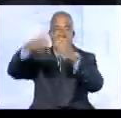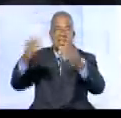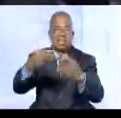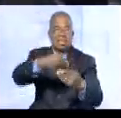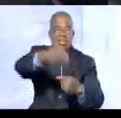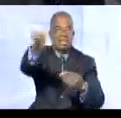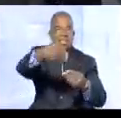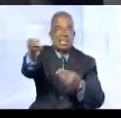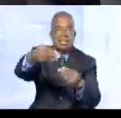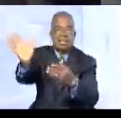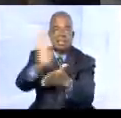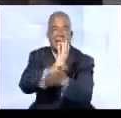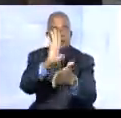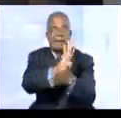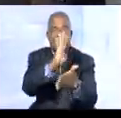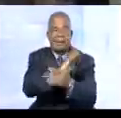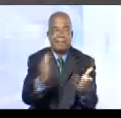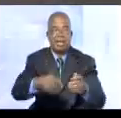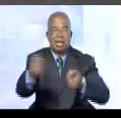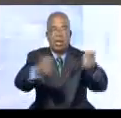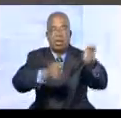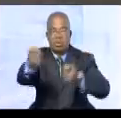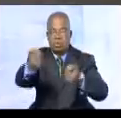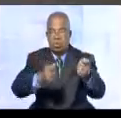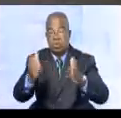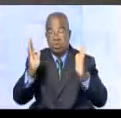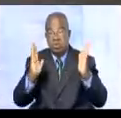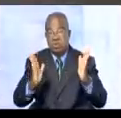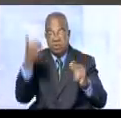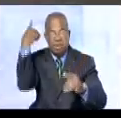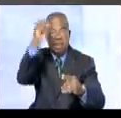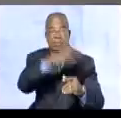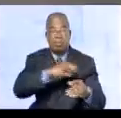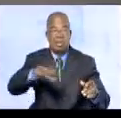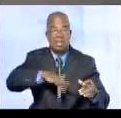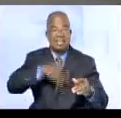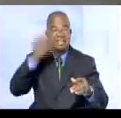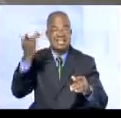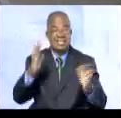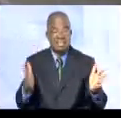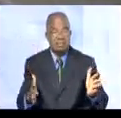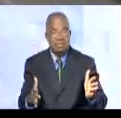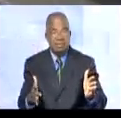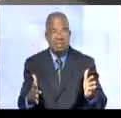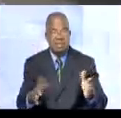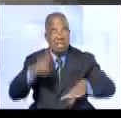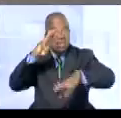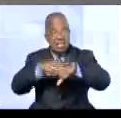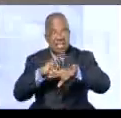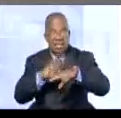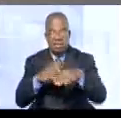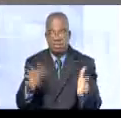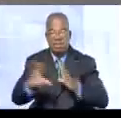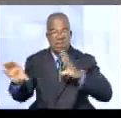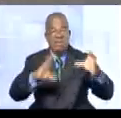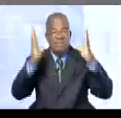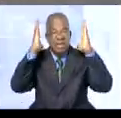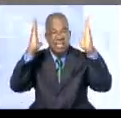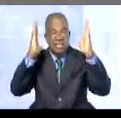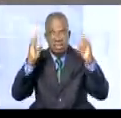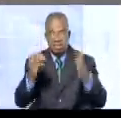prospectus aux automobilistes. C'est le lancement de la campagne d'éducation et de sensibilisation des usagers de la route en cette période de fête de Pâques.